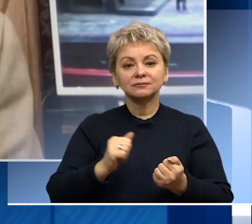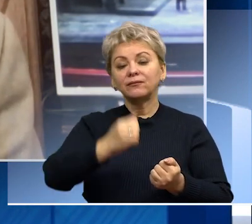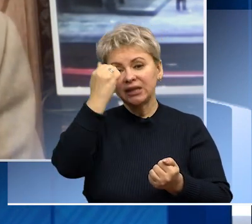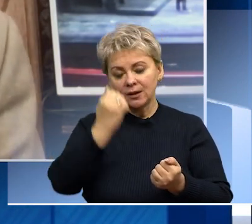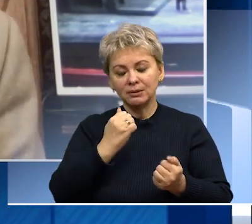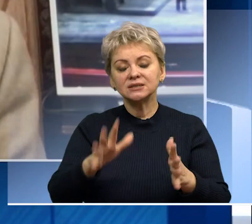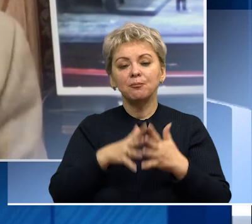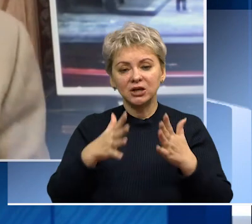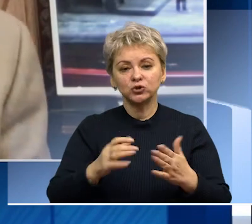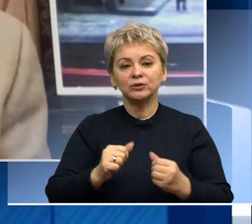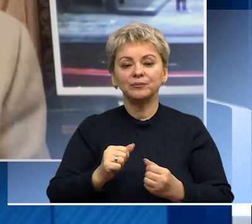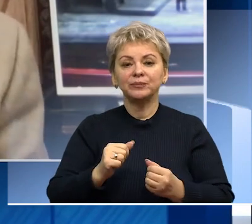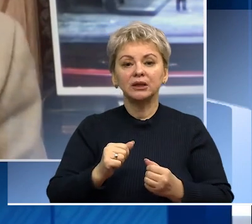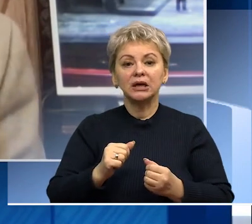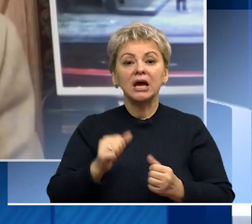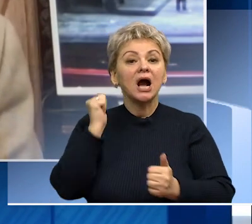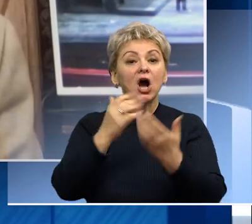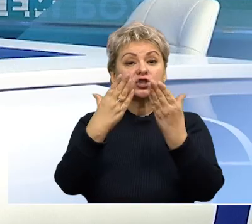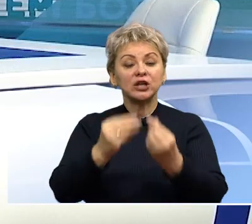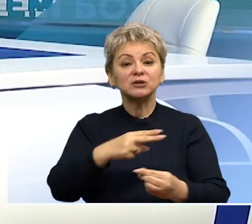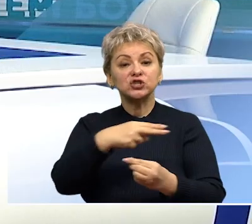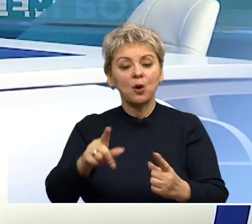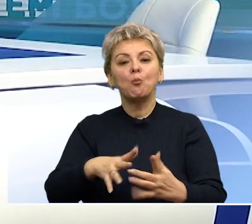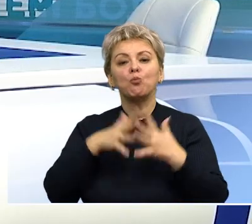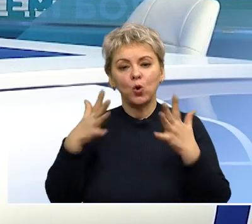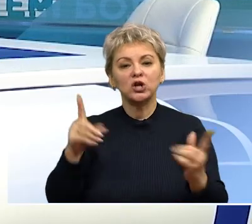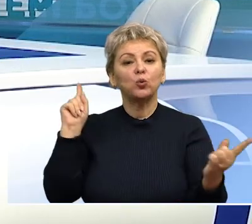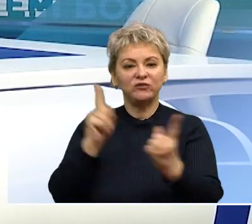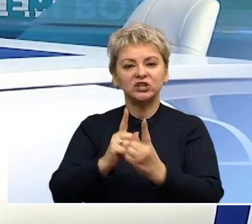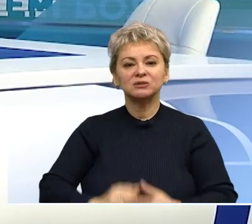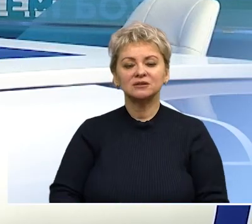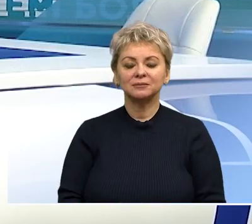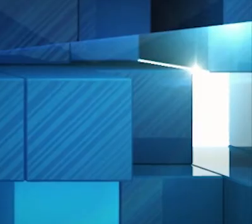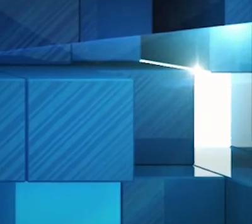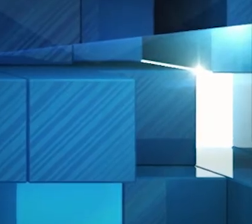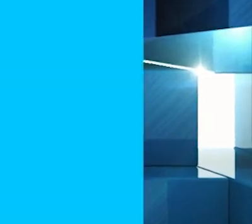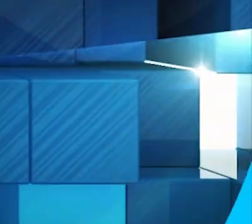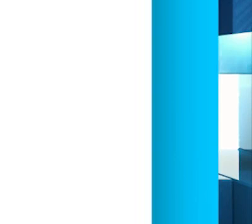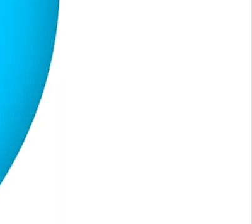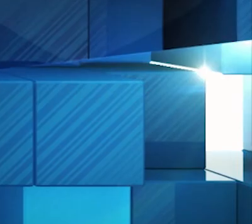Спасибо большое, спасибо. С каждым днем у нас тем все более. Увидимся.